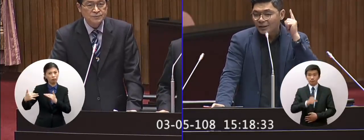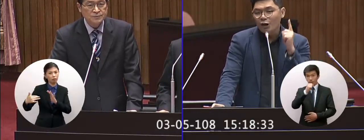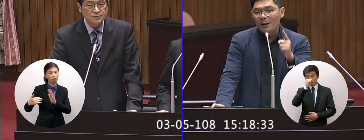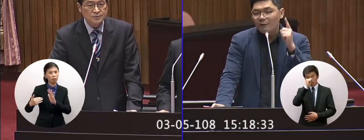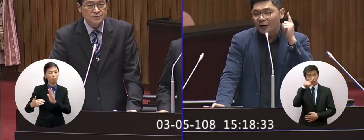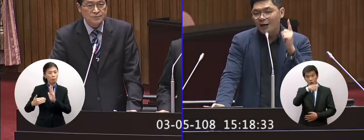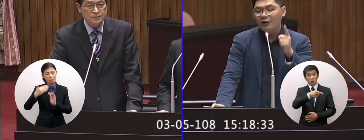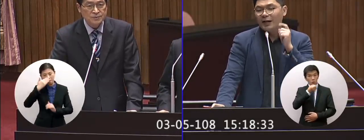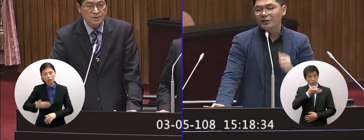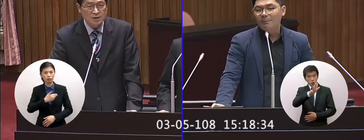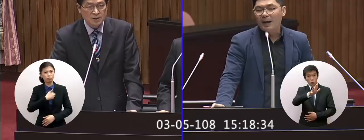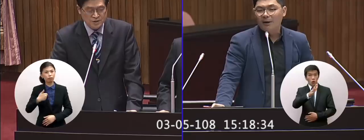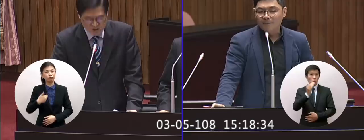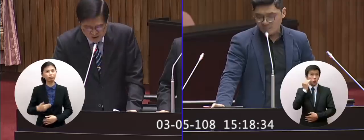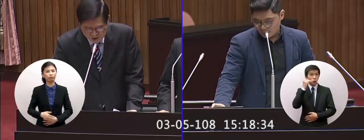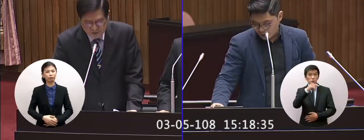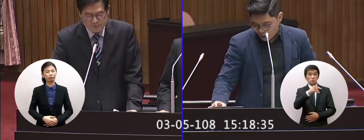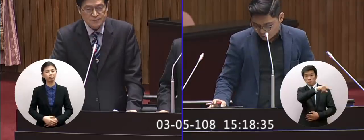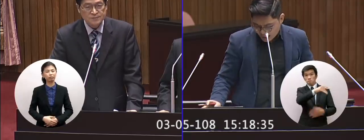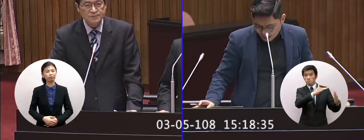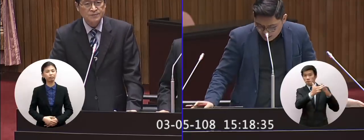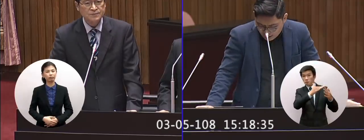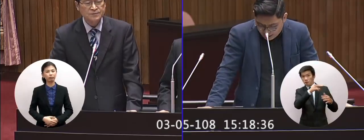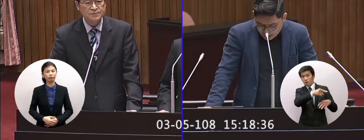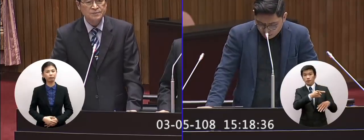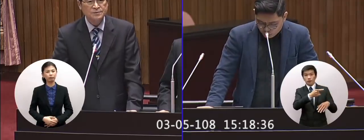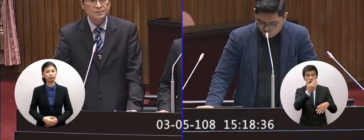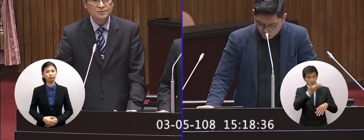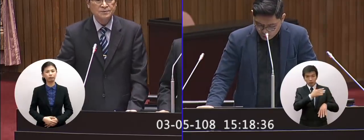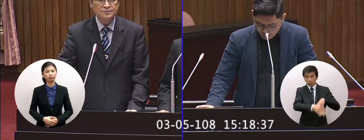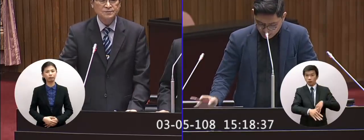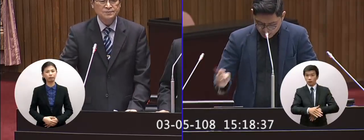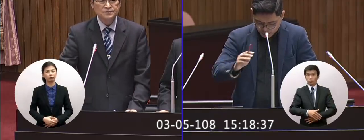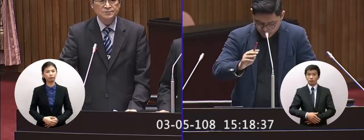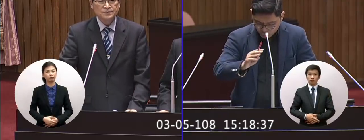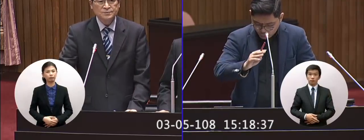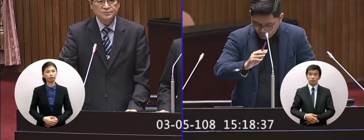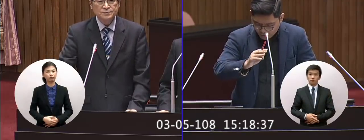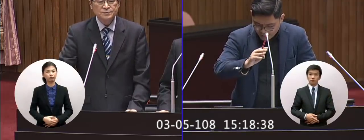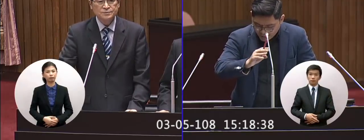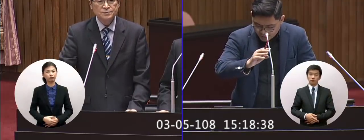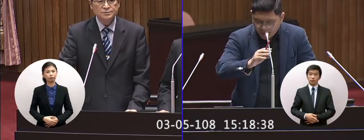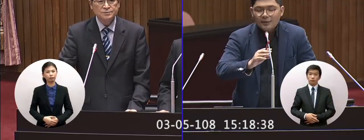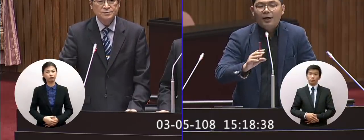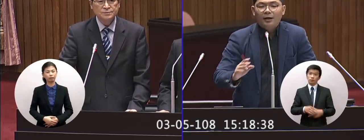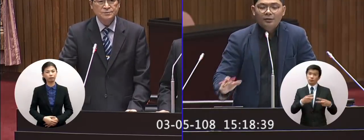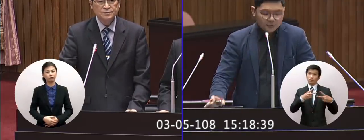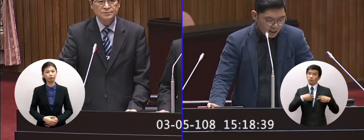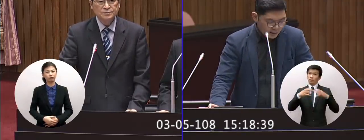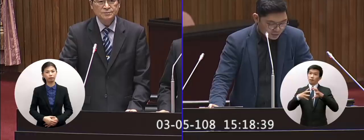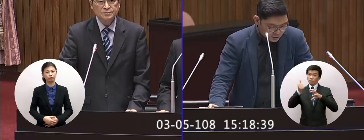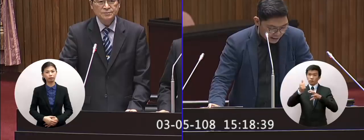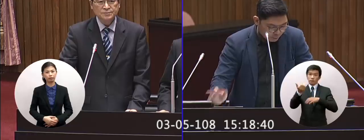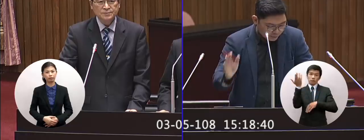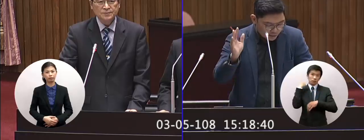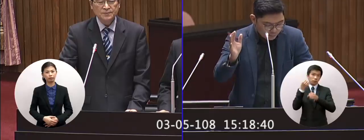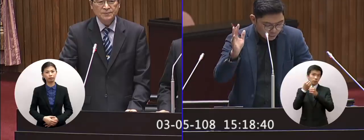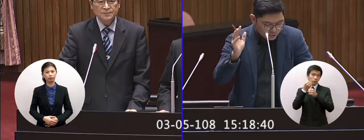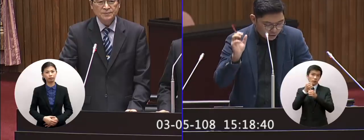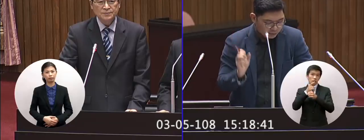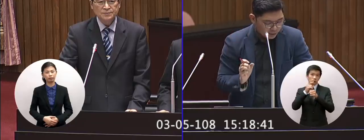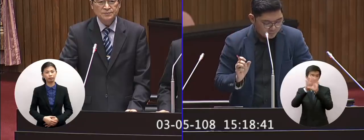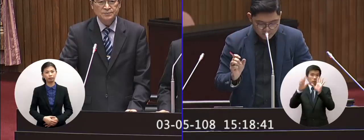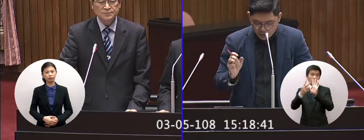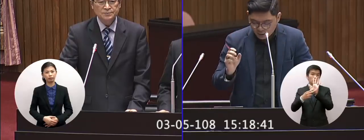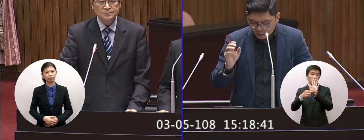了，你有办法让他犯台失败哈？ 是。 好，那蔡总统说，如果开战啊，那挡过第一